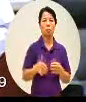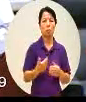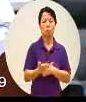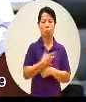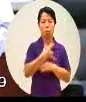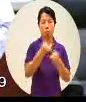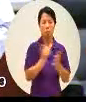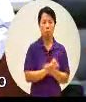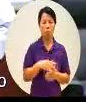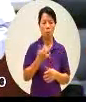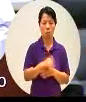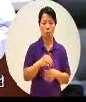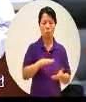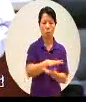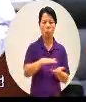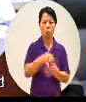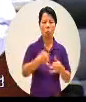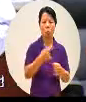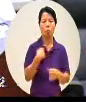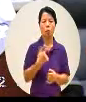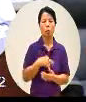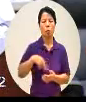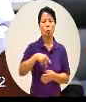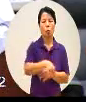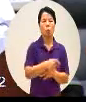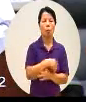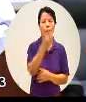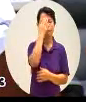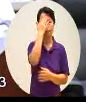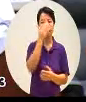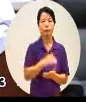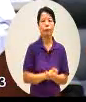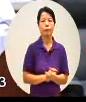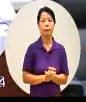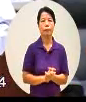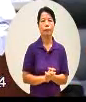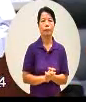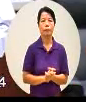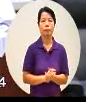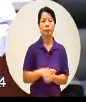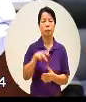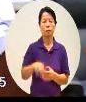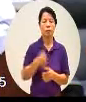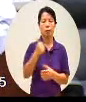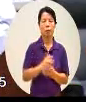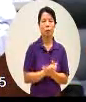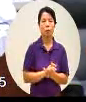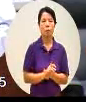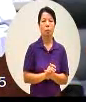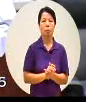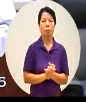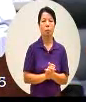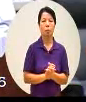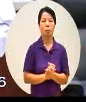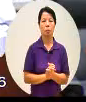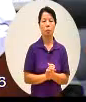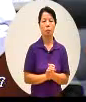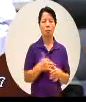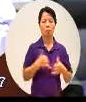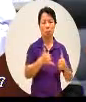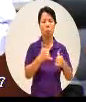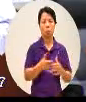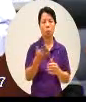惊歹路惊久啦。 这个我们真的感同身受啦。 局长，惊歹路你听有无啊？ 这个我知道。